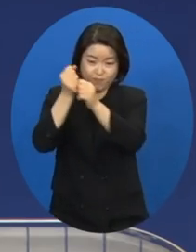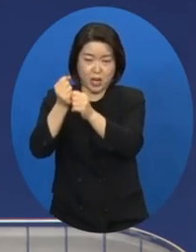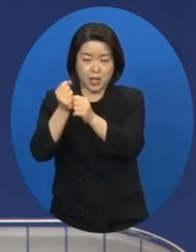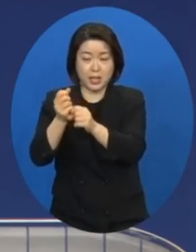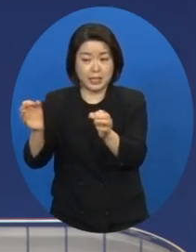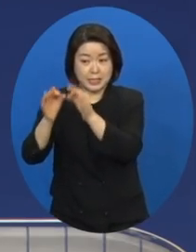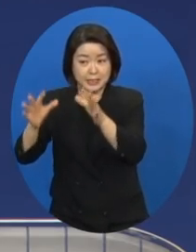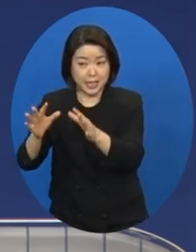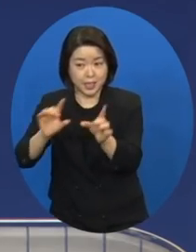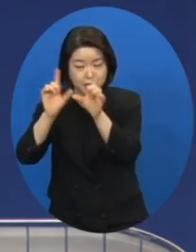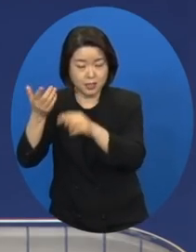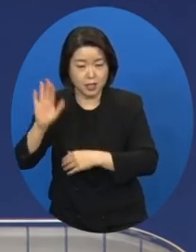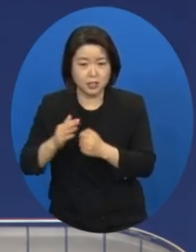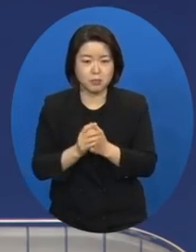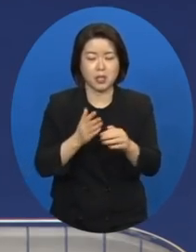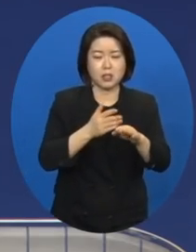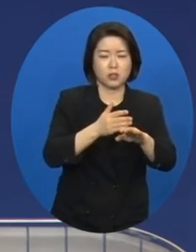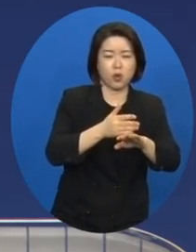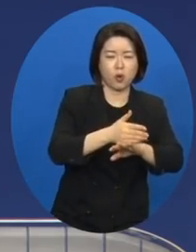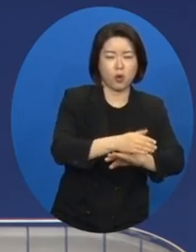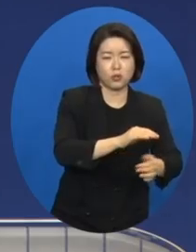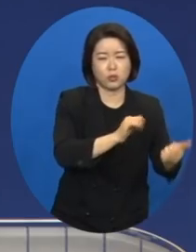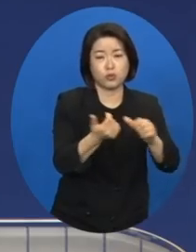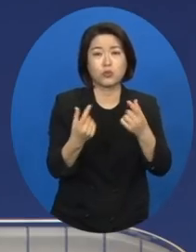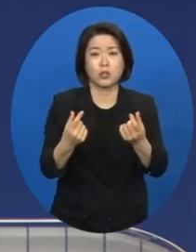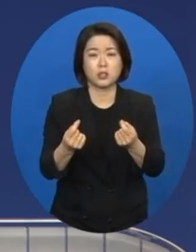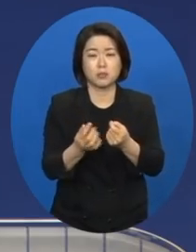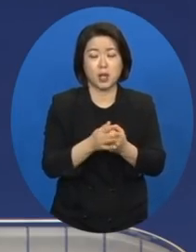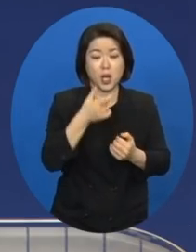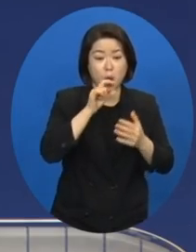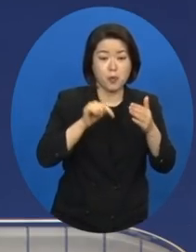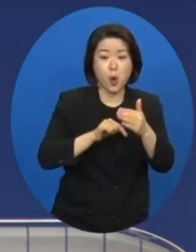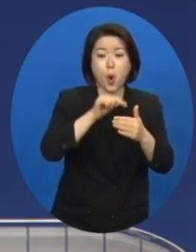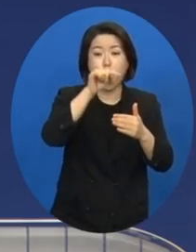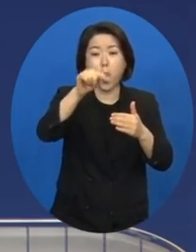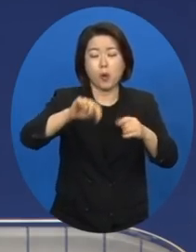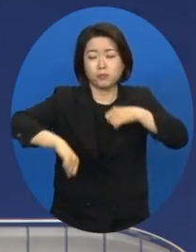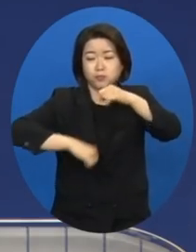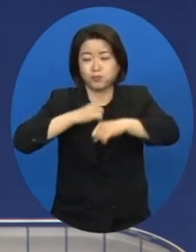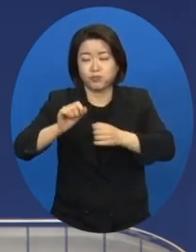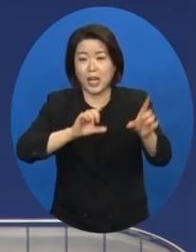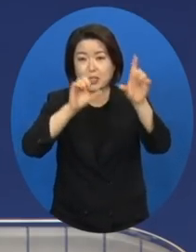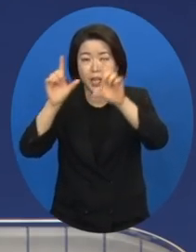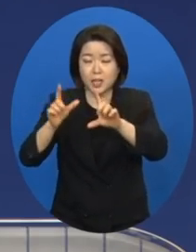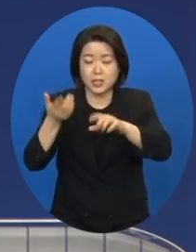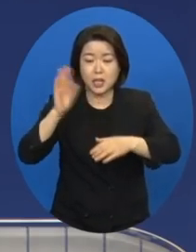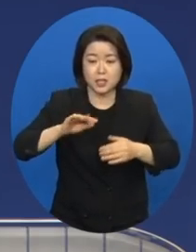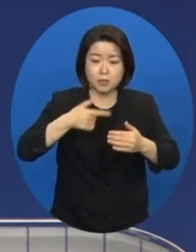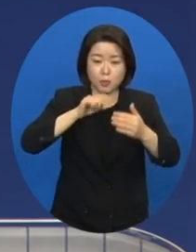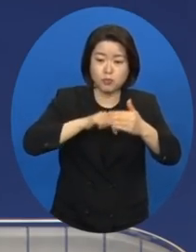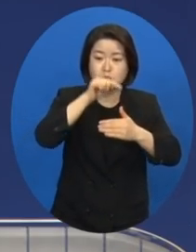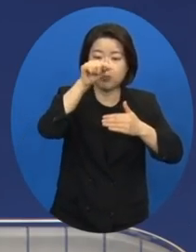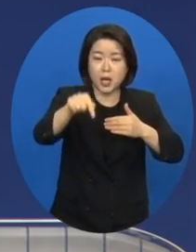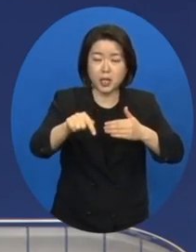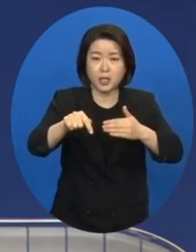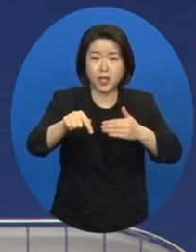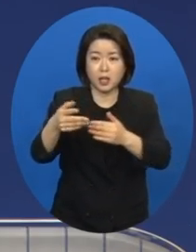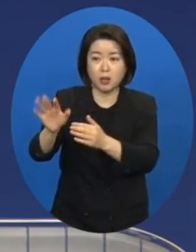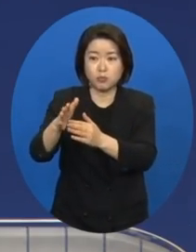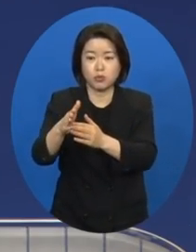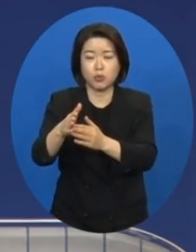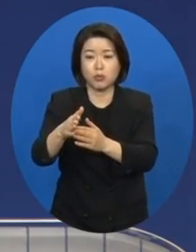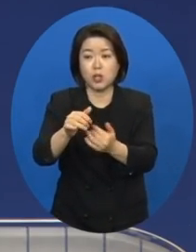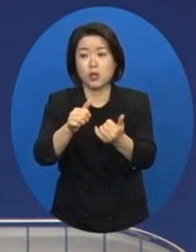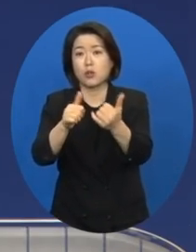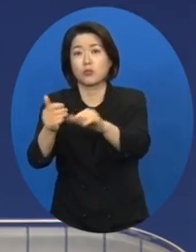있지만 서서히 죽어가는 것처럼 물 밖에 자유롭게 내가 나가서 살아야지, 그러나 물 밖에 나온 고기는 죽을 수밖에